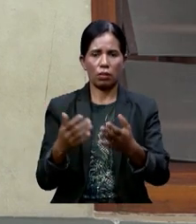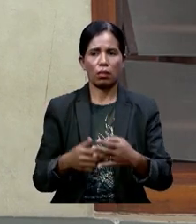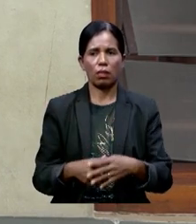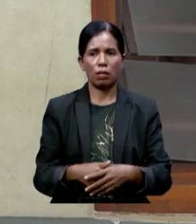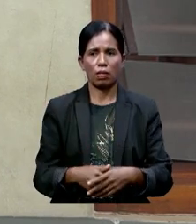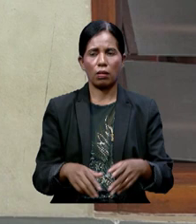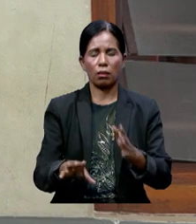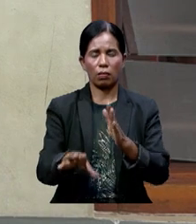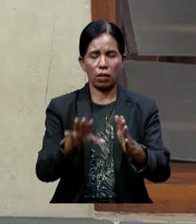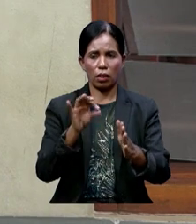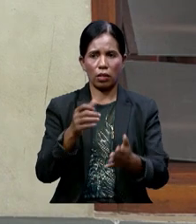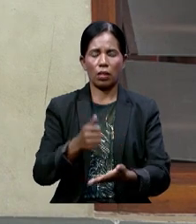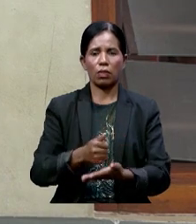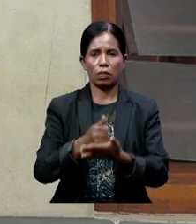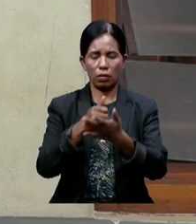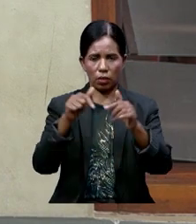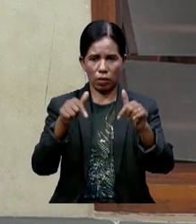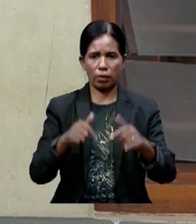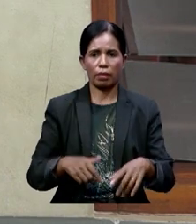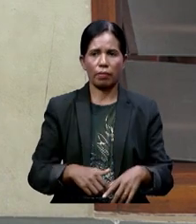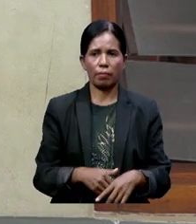mai hetam sat atendement ene